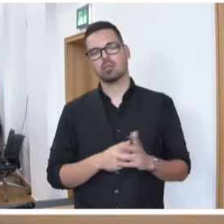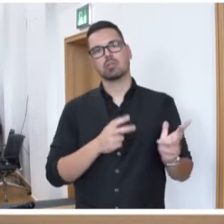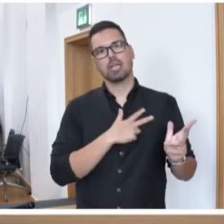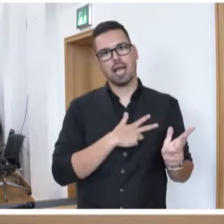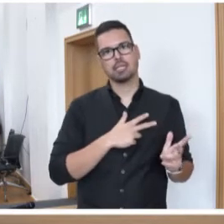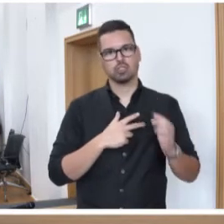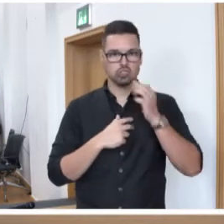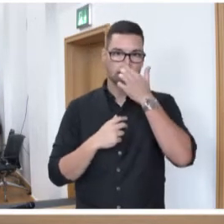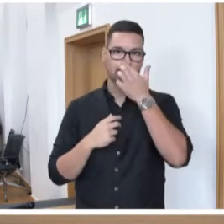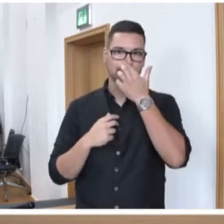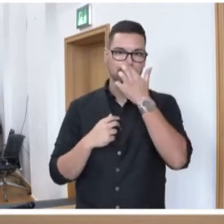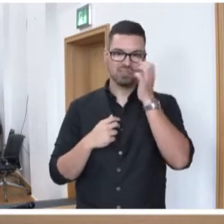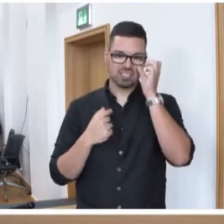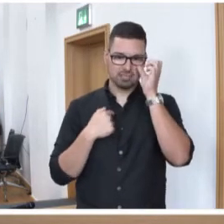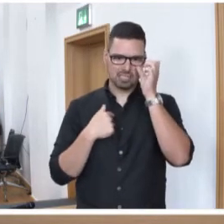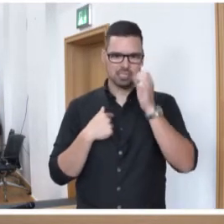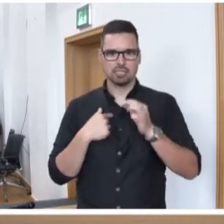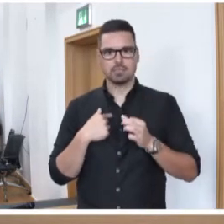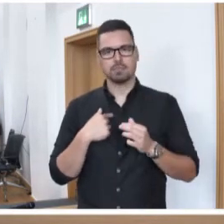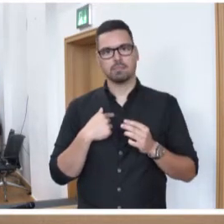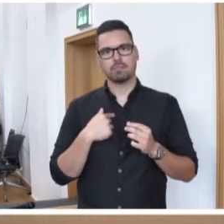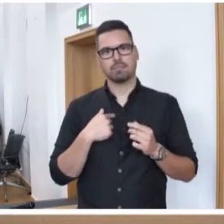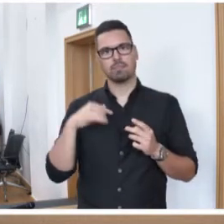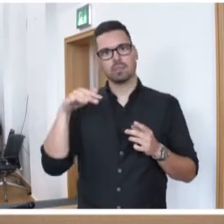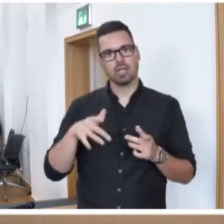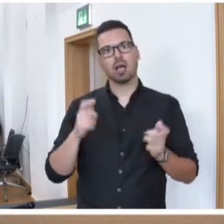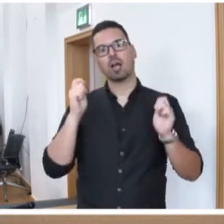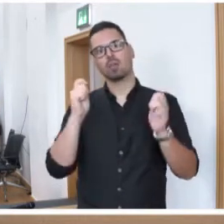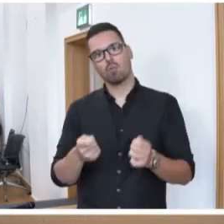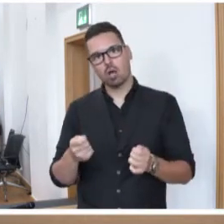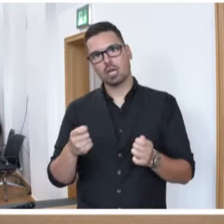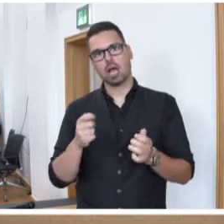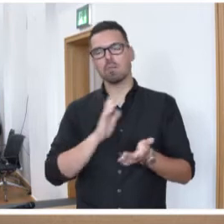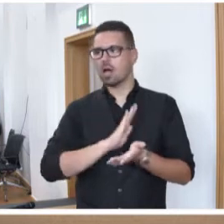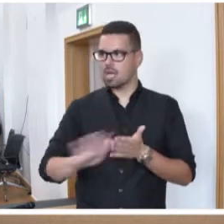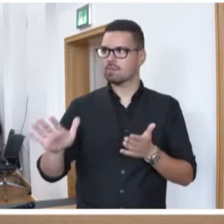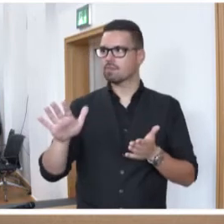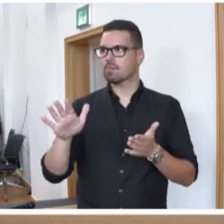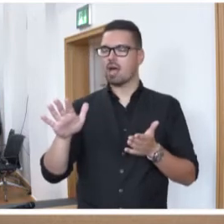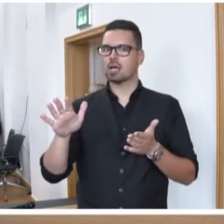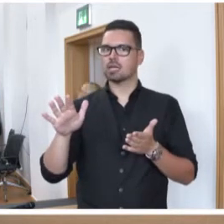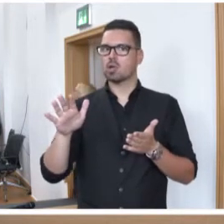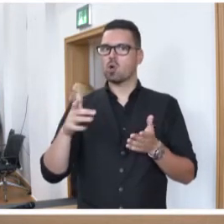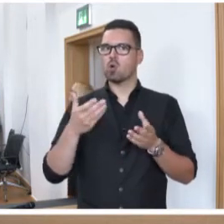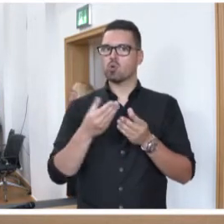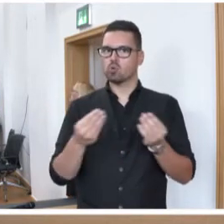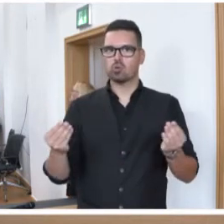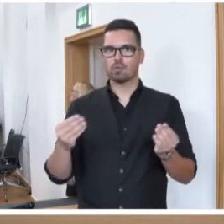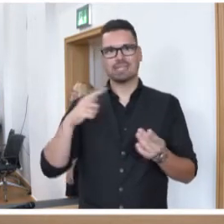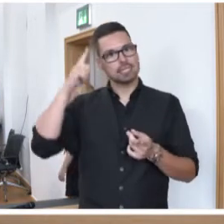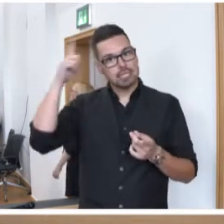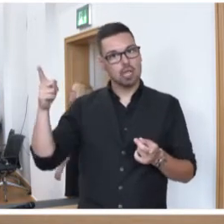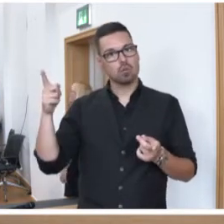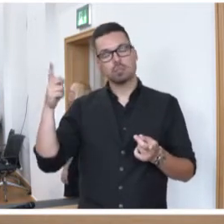sein, ich bin die populistischen Aufschreie satt, die einem vorgaukeln, es gäbe doch eine einfache Lösung. Wer das glaubt, hat den Ernst der